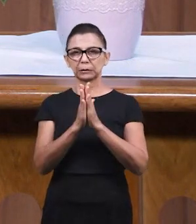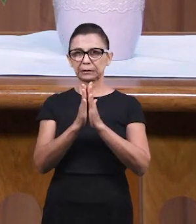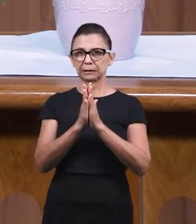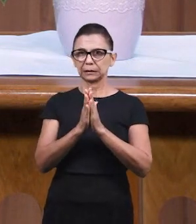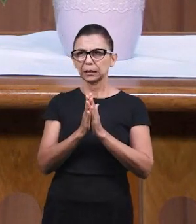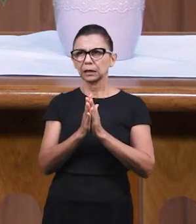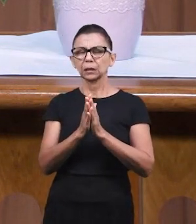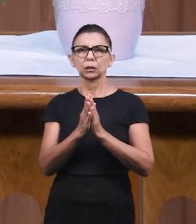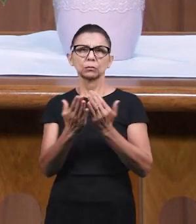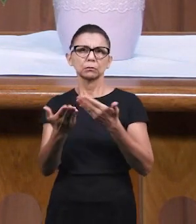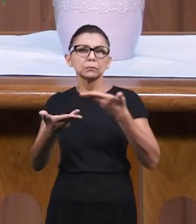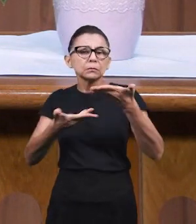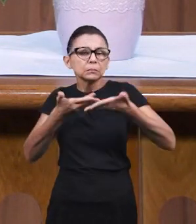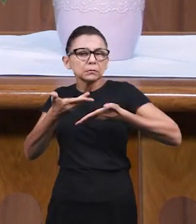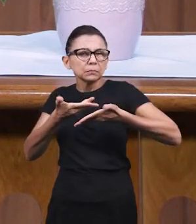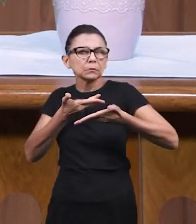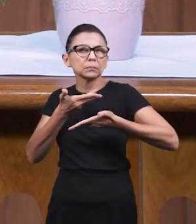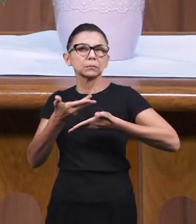позвонить и